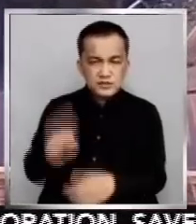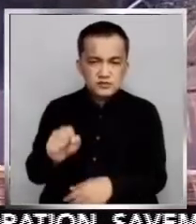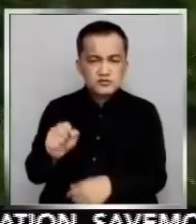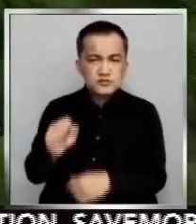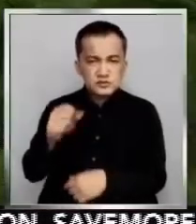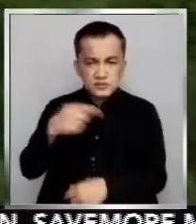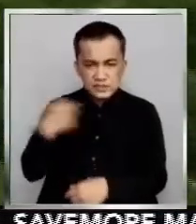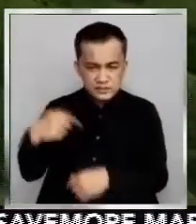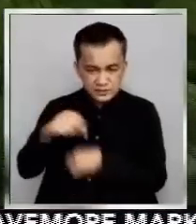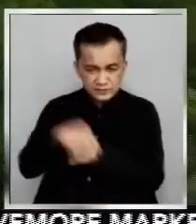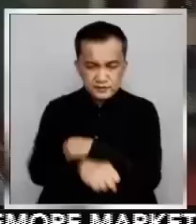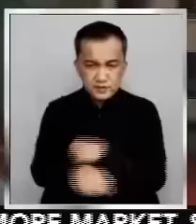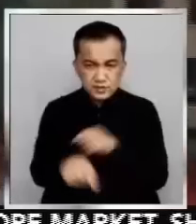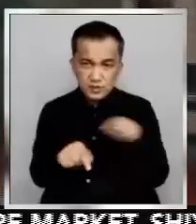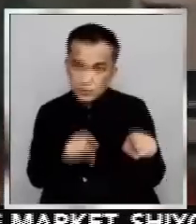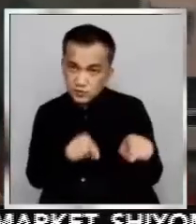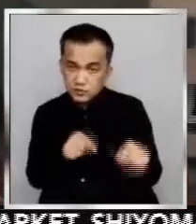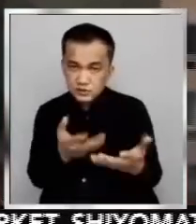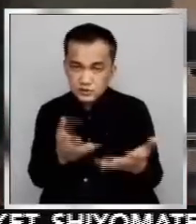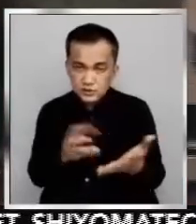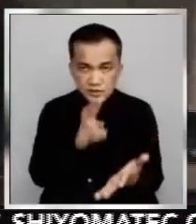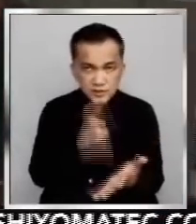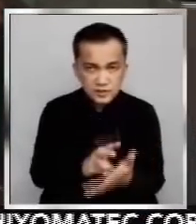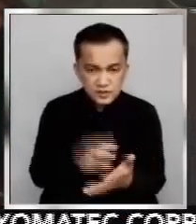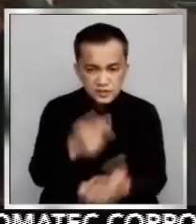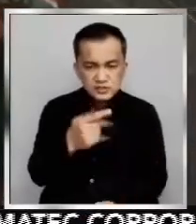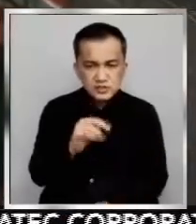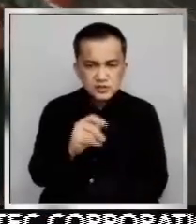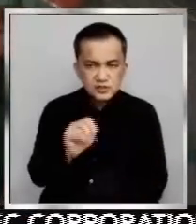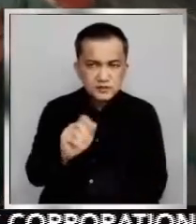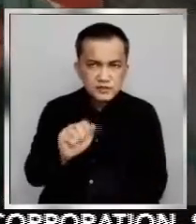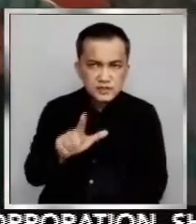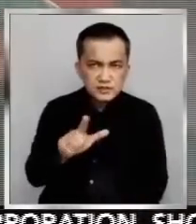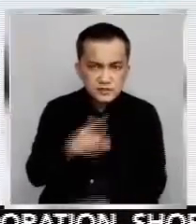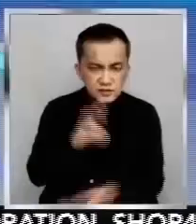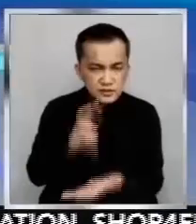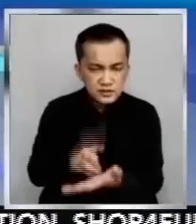sa ating mapa kung saan ang tinuturing na geographical center ng ating kapuluan?